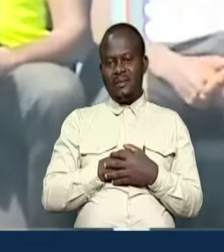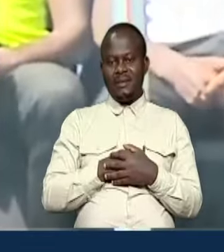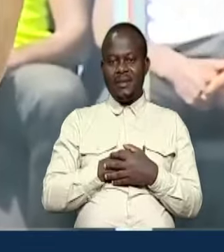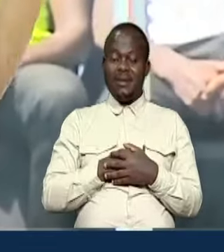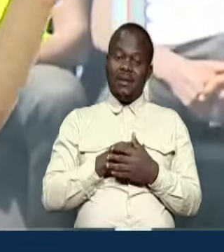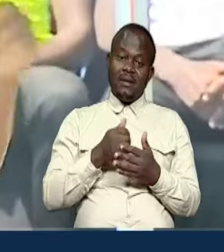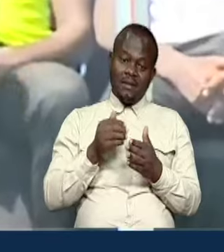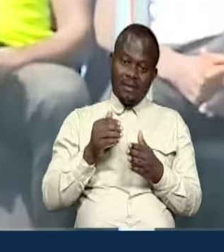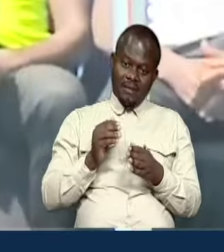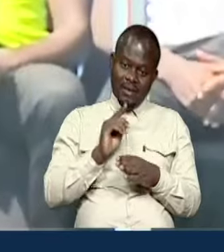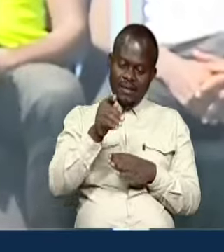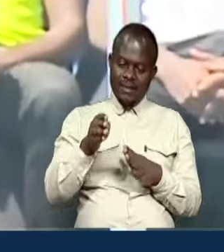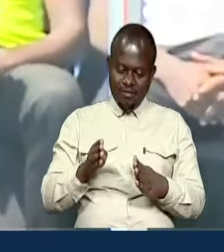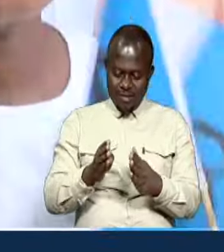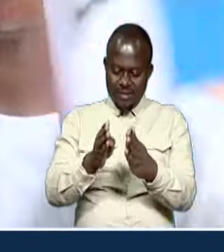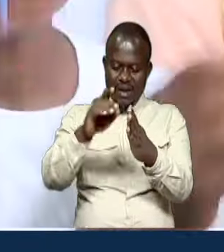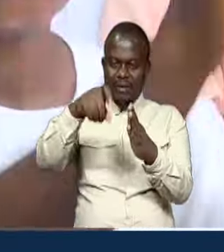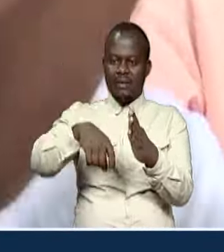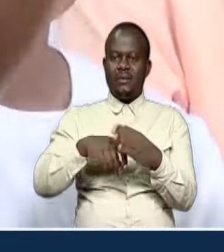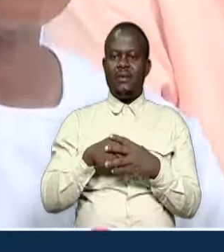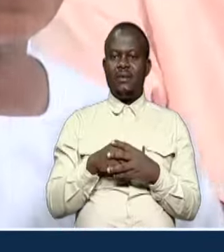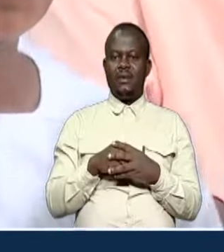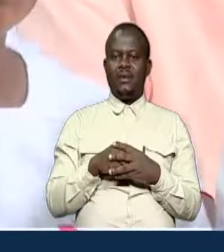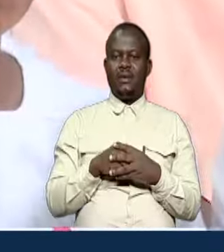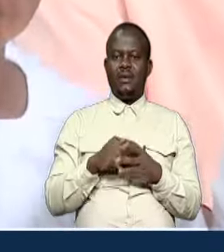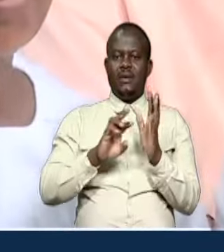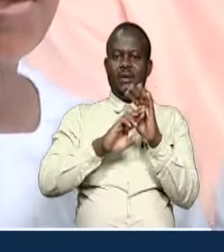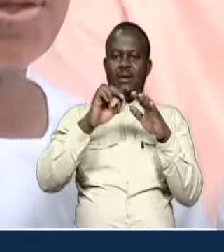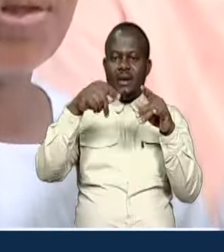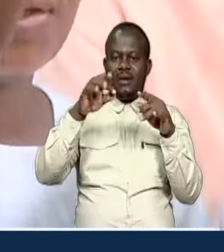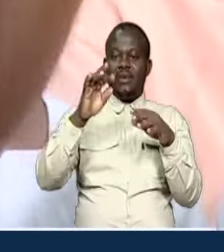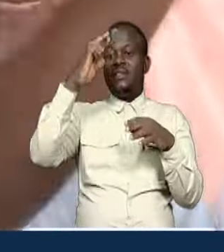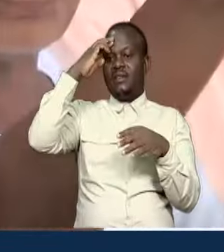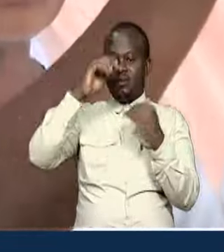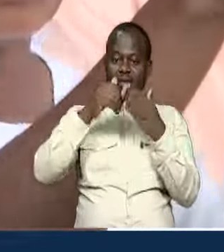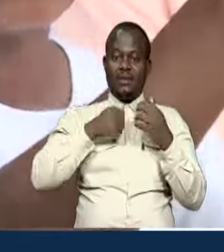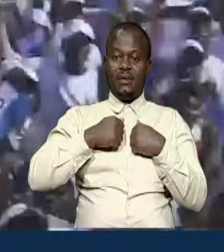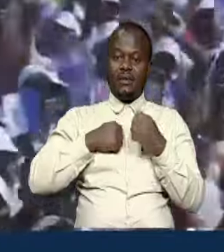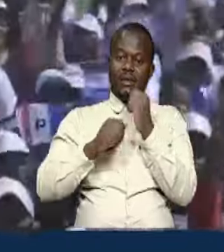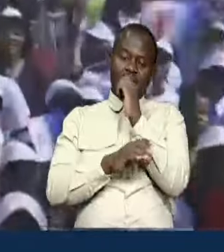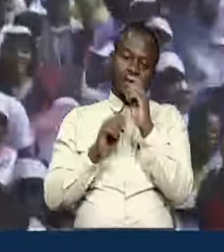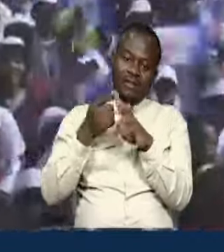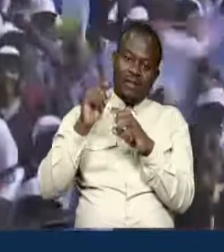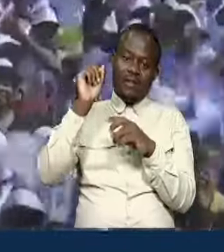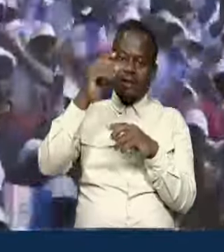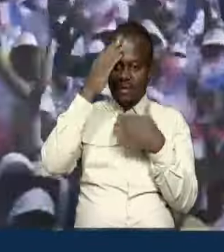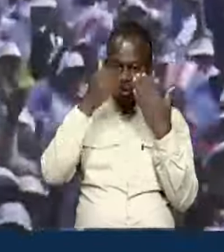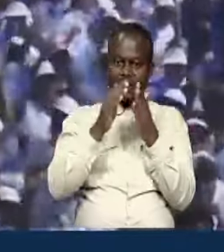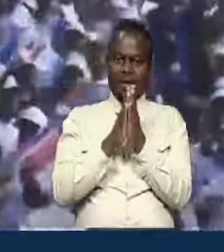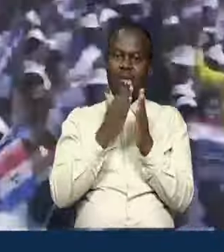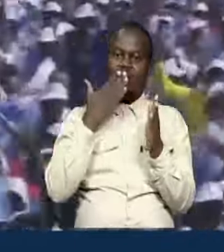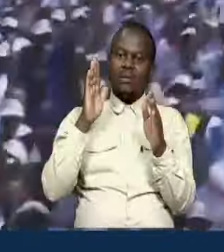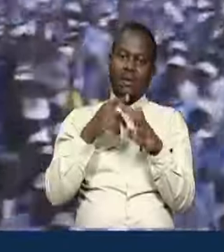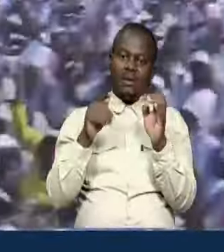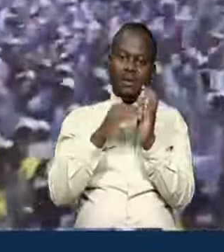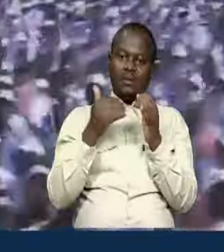bajye mu nzira bakwiye kuba bajyamo umukandida wa FPR yibukije ko igihugu cyavuye kure kubera amateka mabi ariko